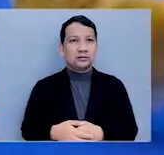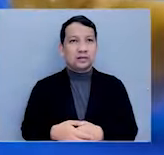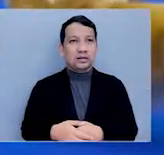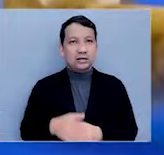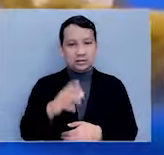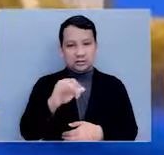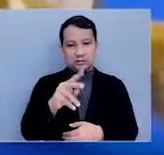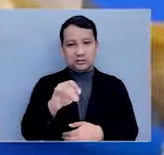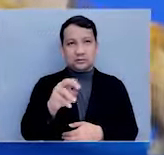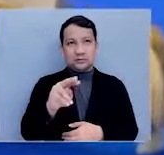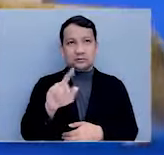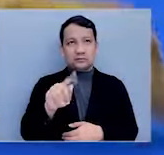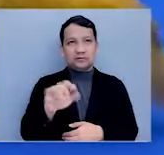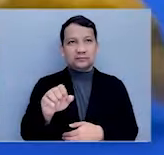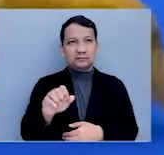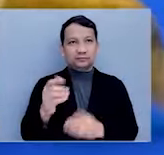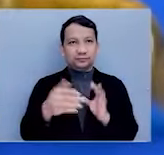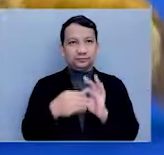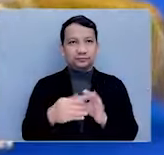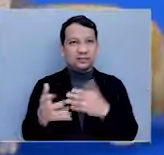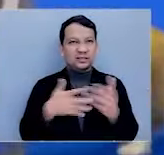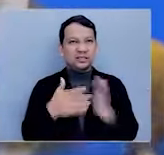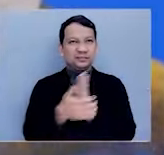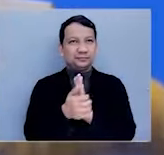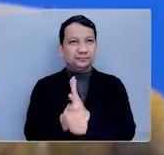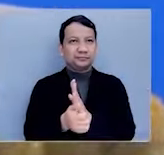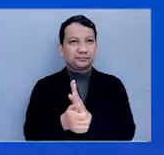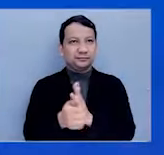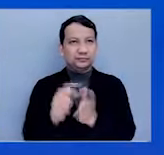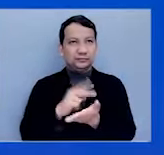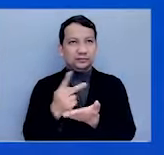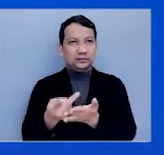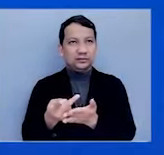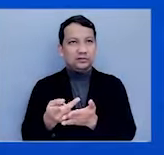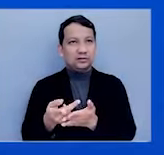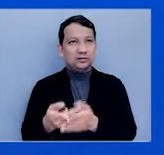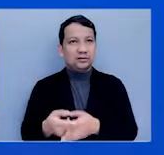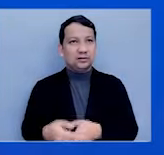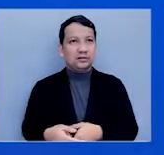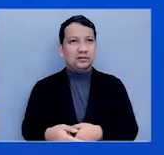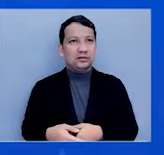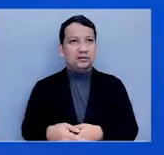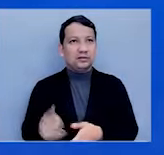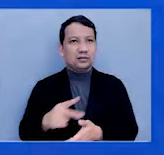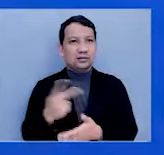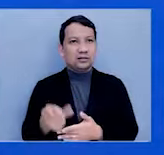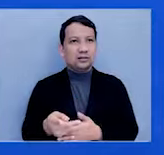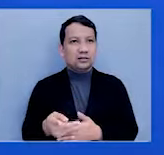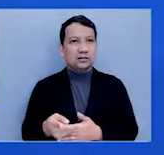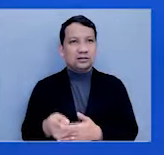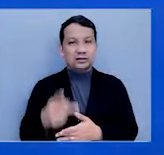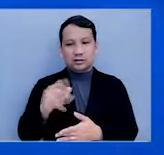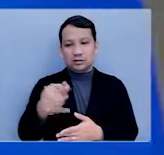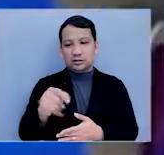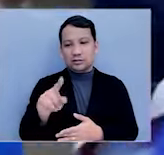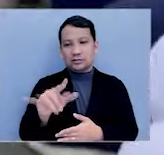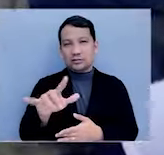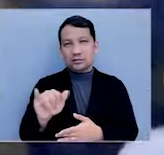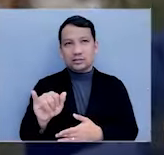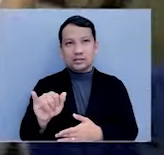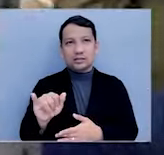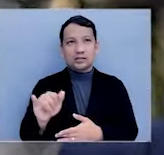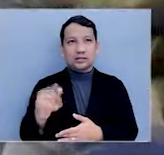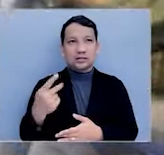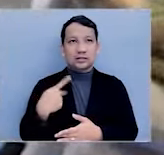eh, yun nga parang beauty pageant, wala siya yung mga tricks na ganyan. Yung ang tawag dun is like agility, yung mga tricks. So, meron din